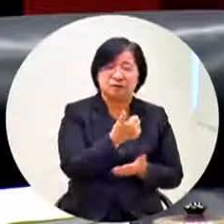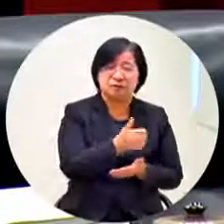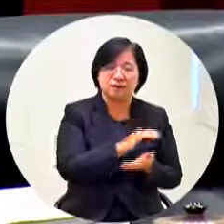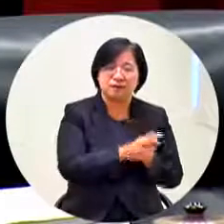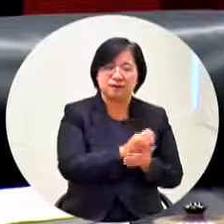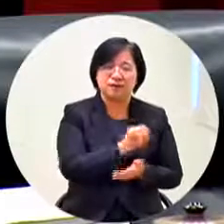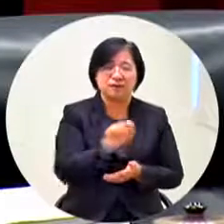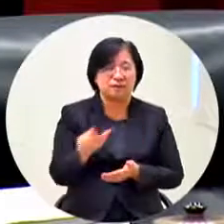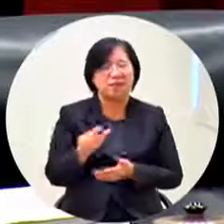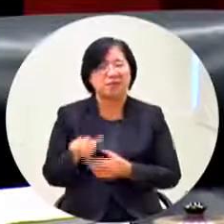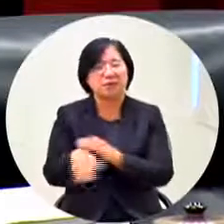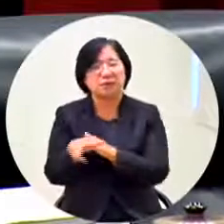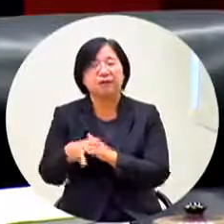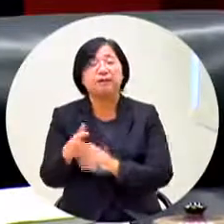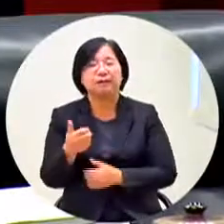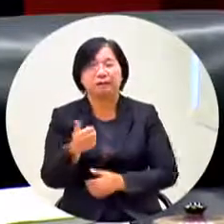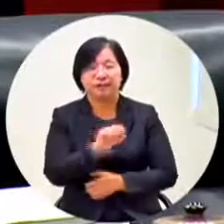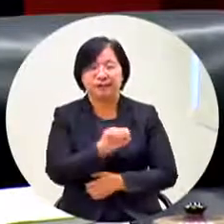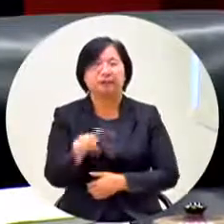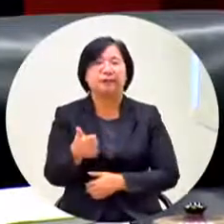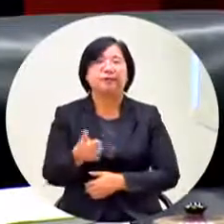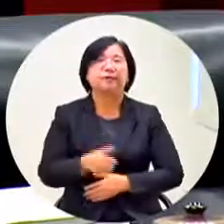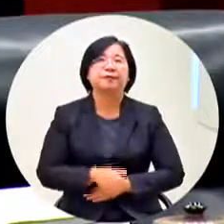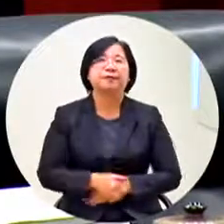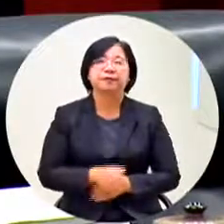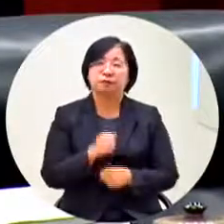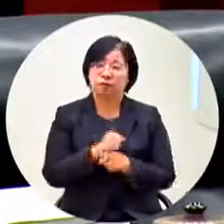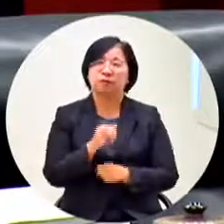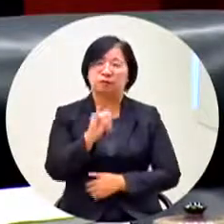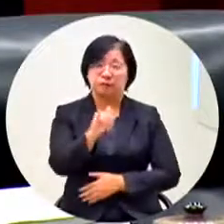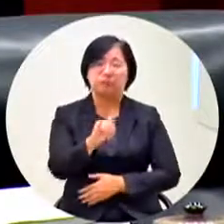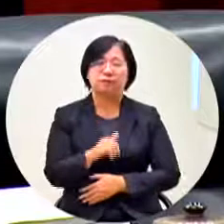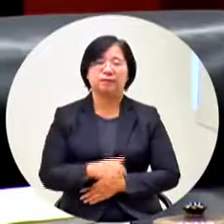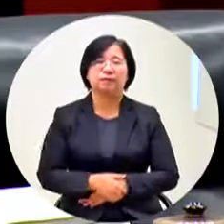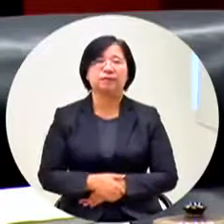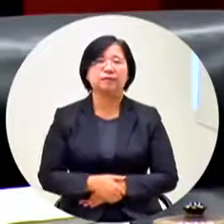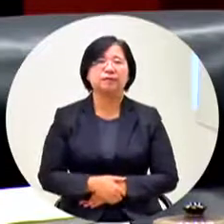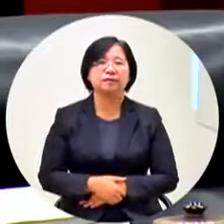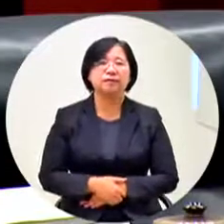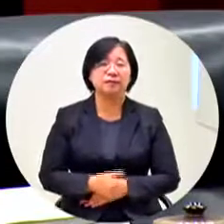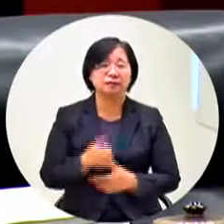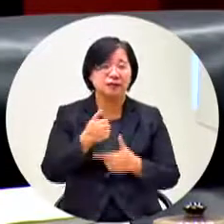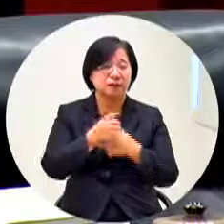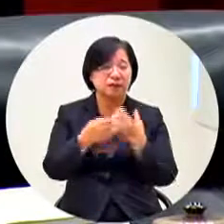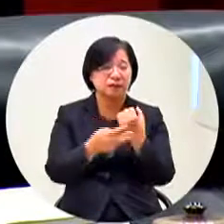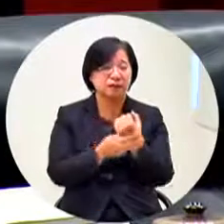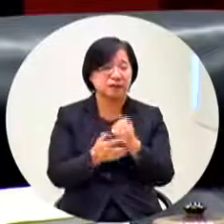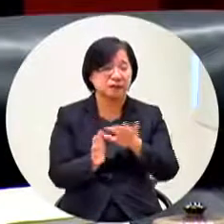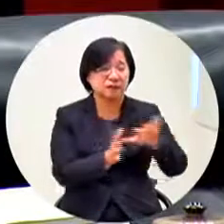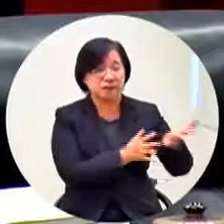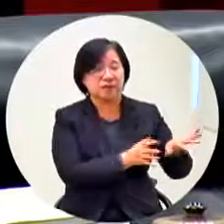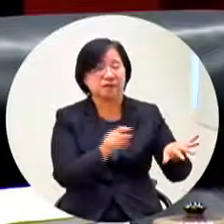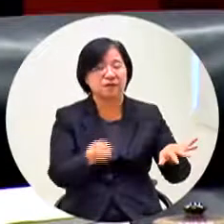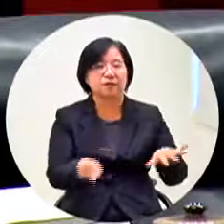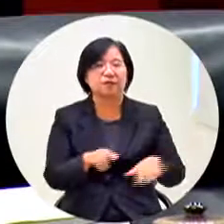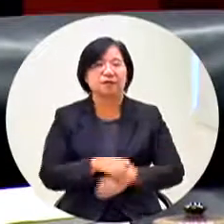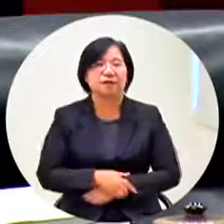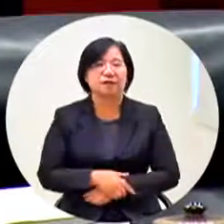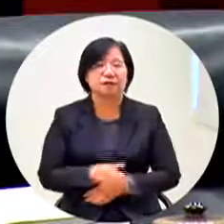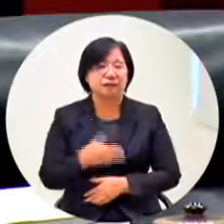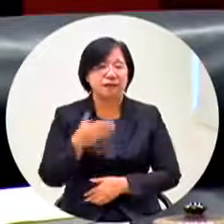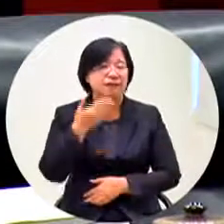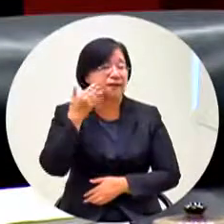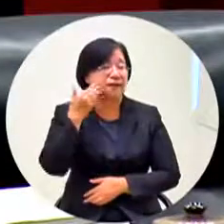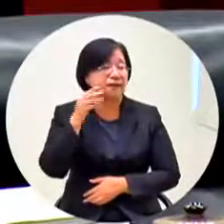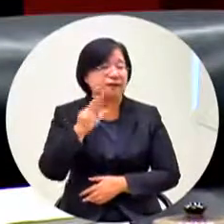还相当的不错。但是我要谈的是这个建业这个部分以外的这一块，现在浅蓝色的这一块